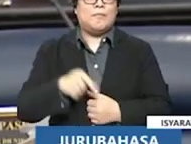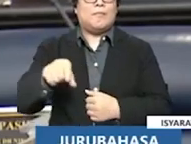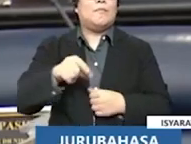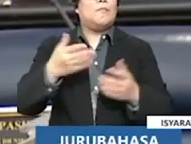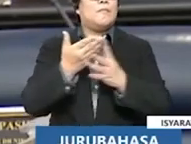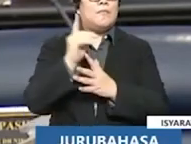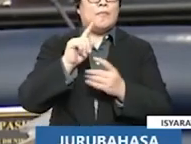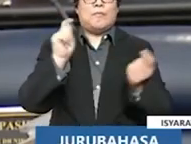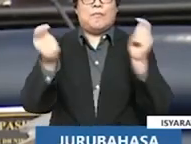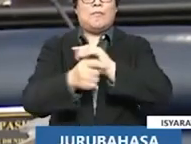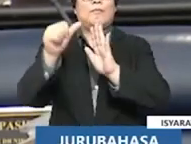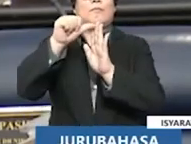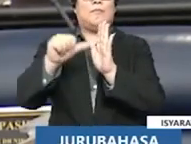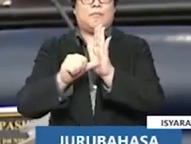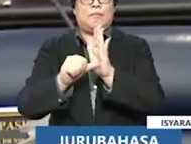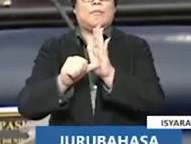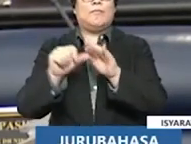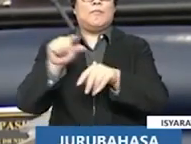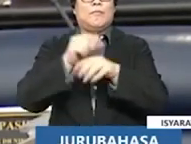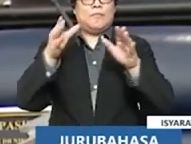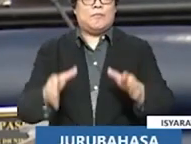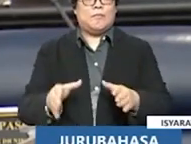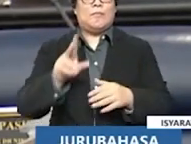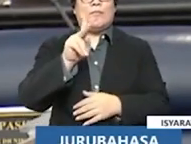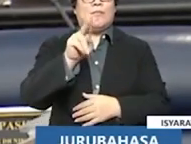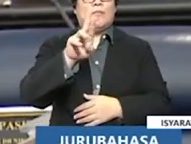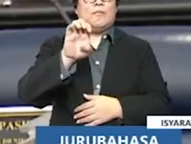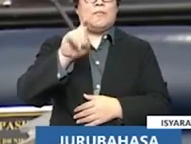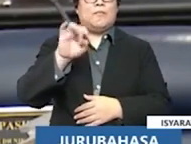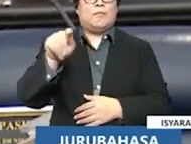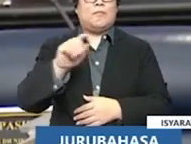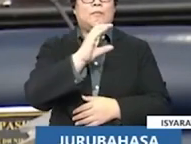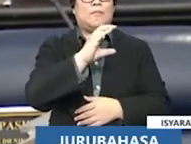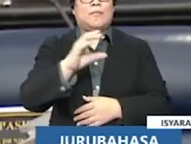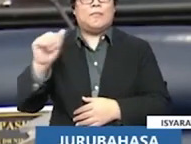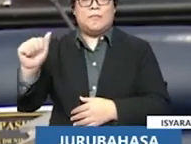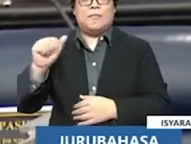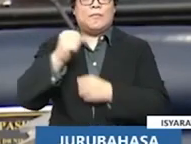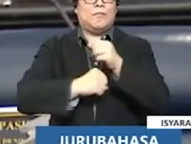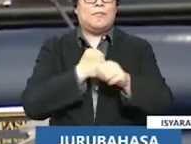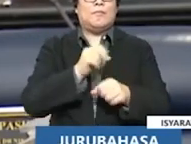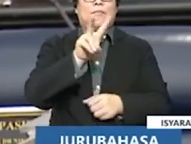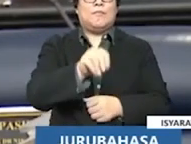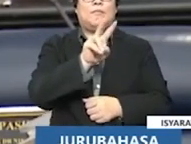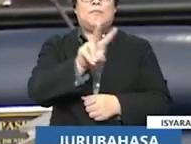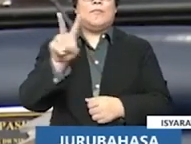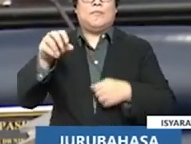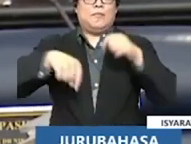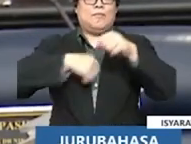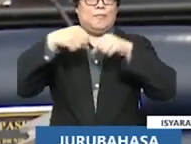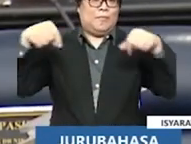penggubalan Akta Kredit Pengguna, Consumer Credit Act, CCA, pada tahun 2022, tahun